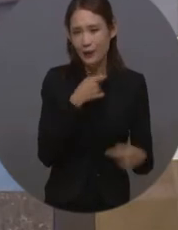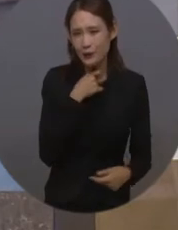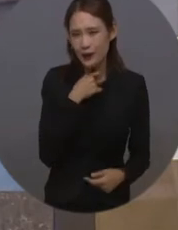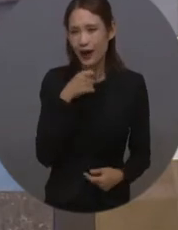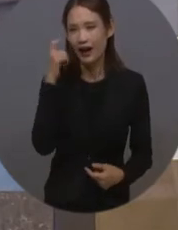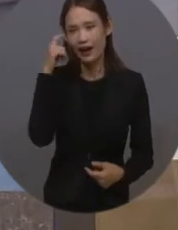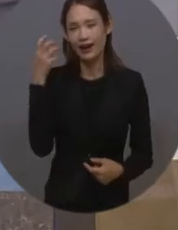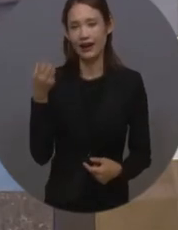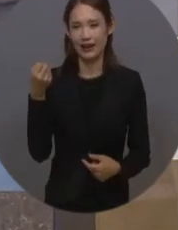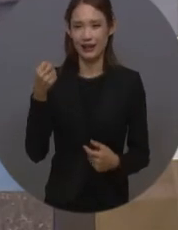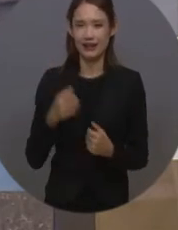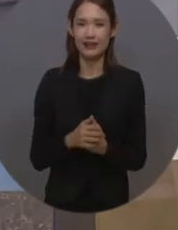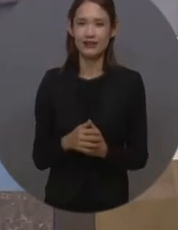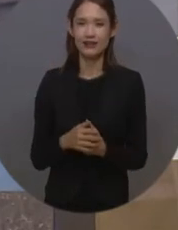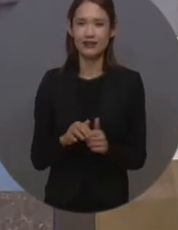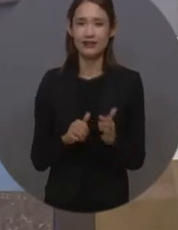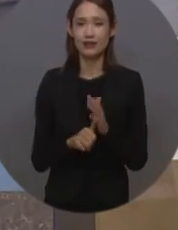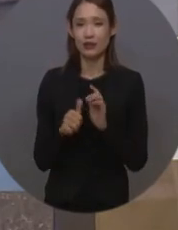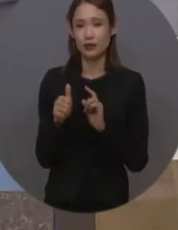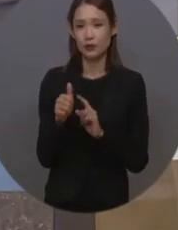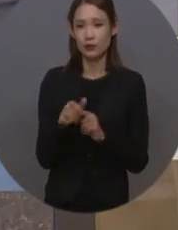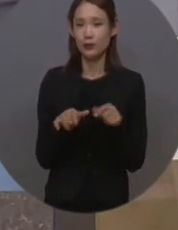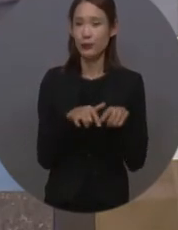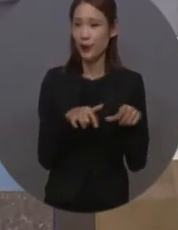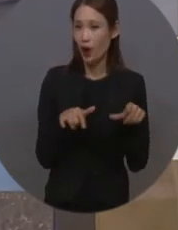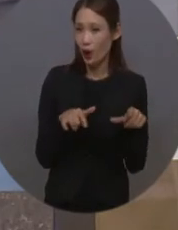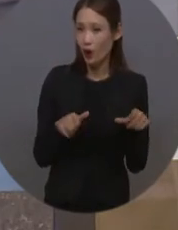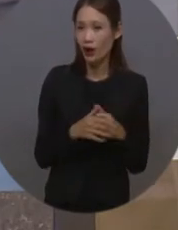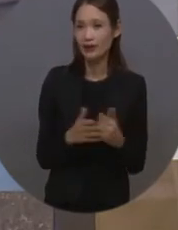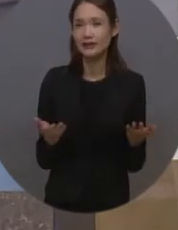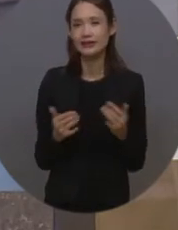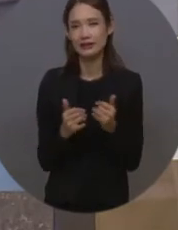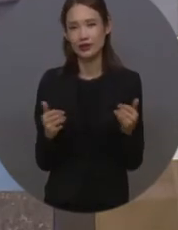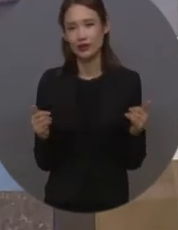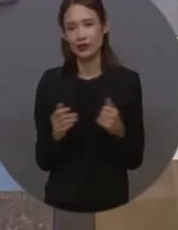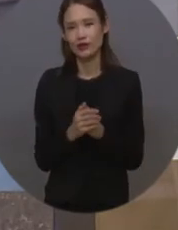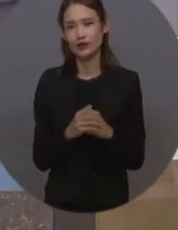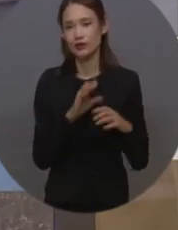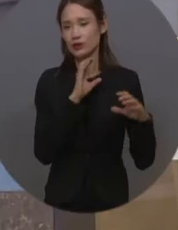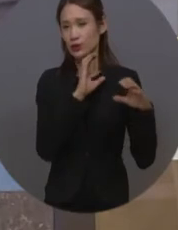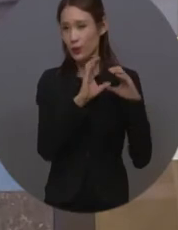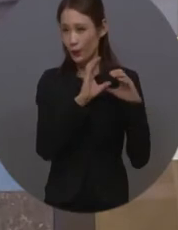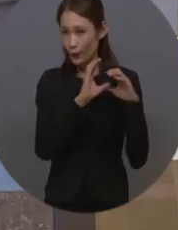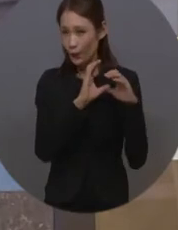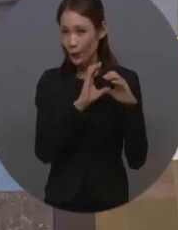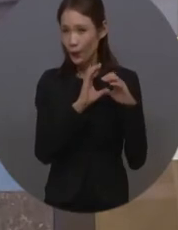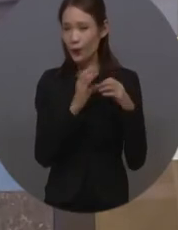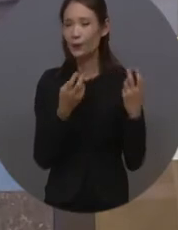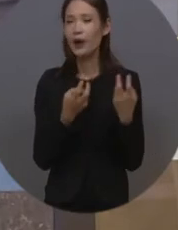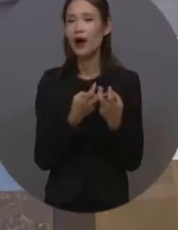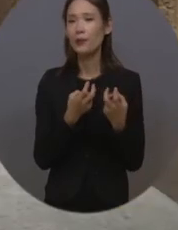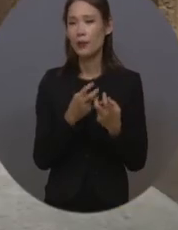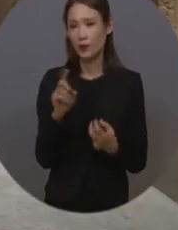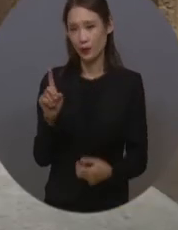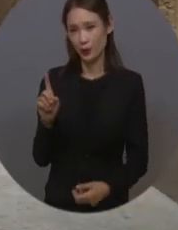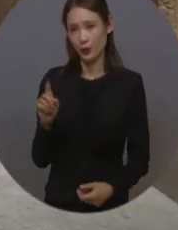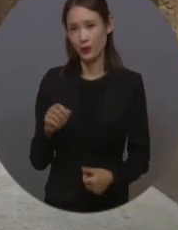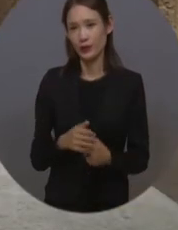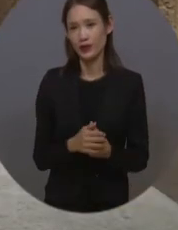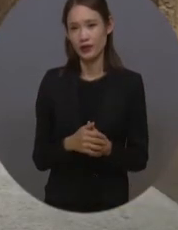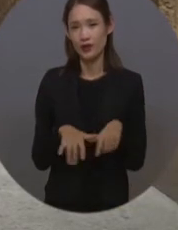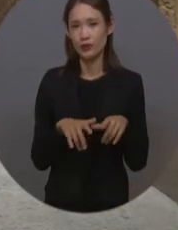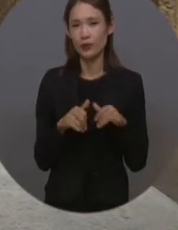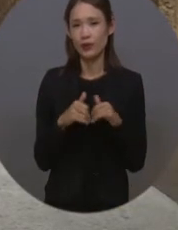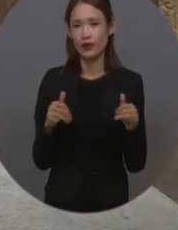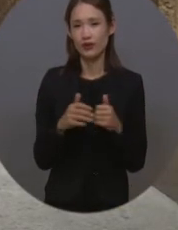그러실까 싶은데. 그럼 대표님께서는 평소에는 이 직원분들과 소통은 좀 어떻게 하고 계신가요? 보통